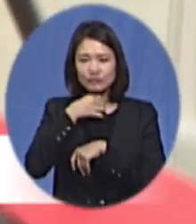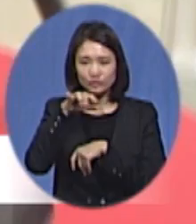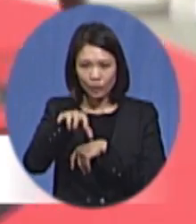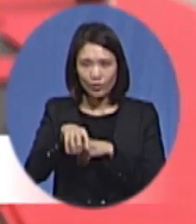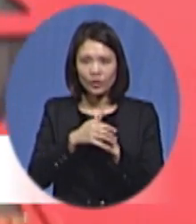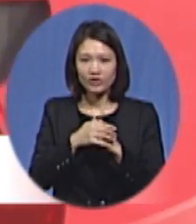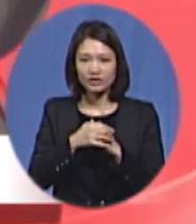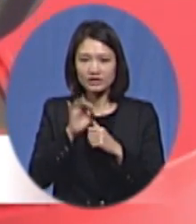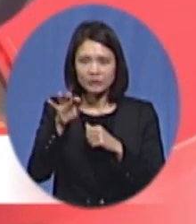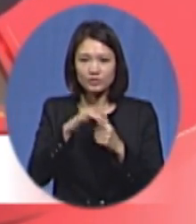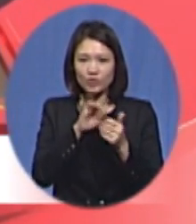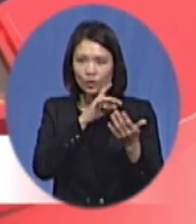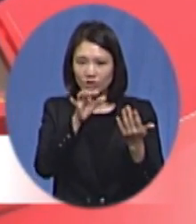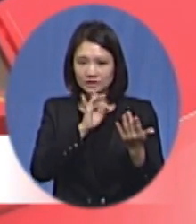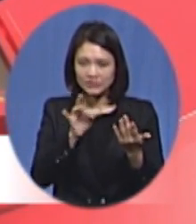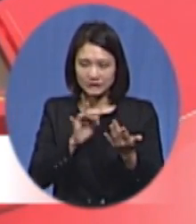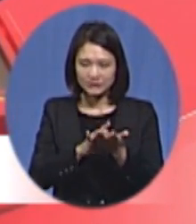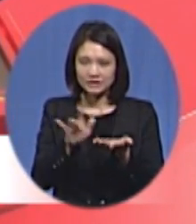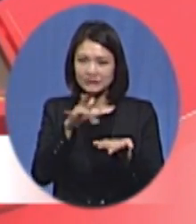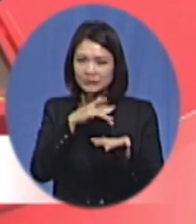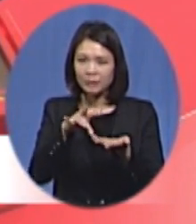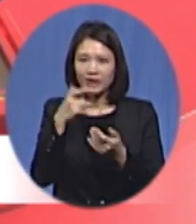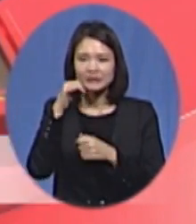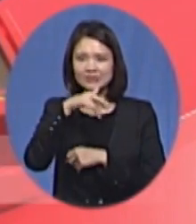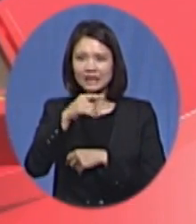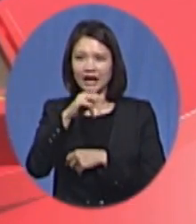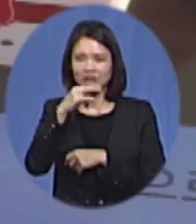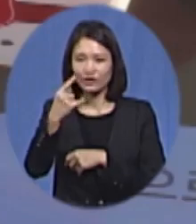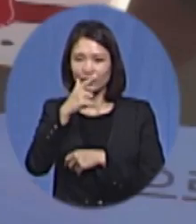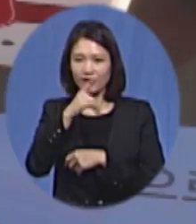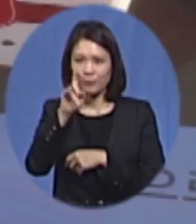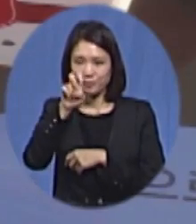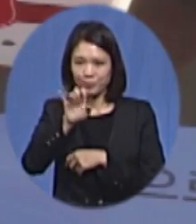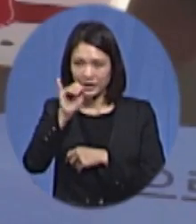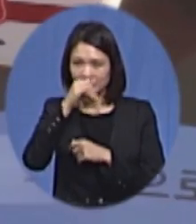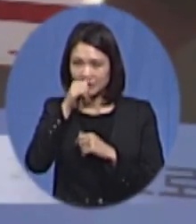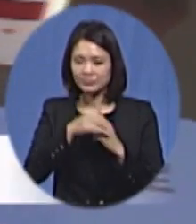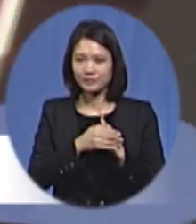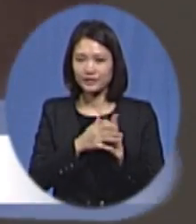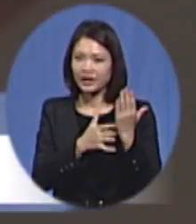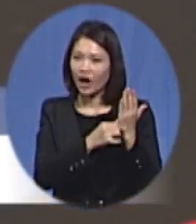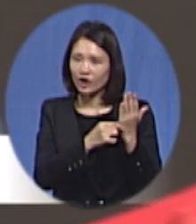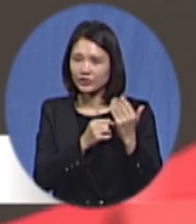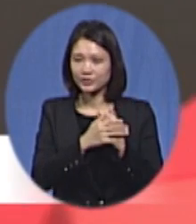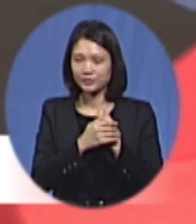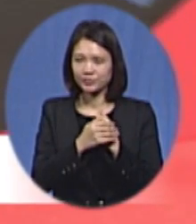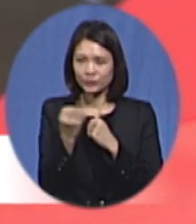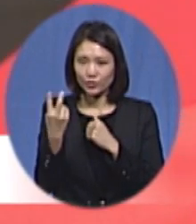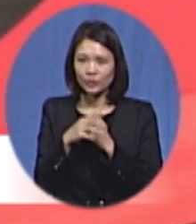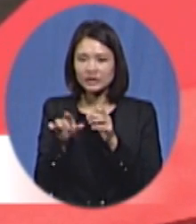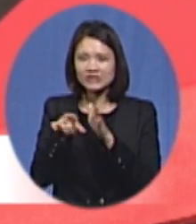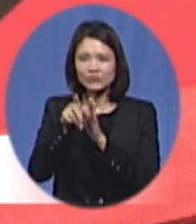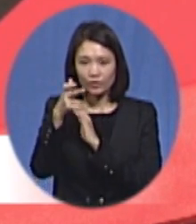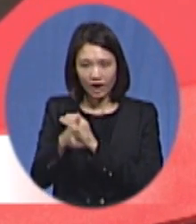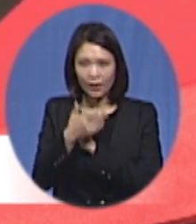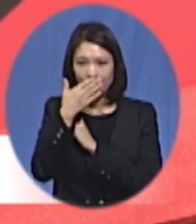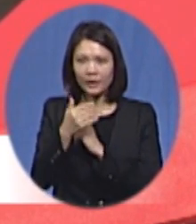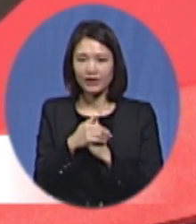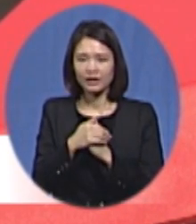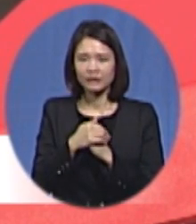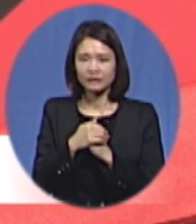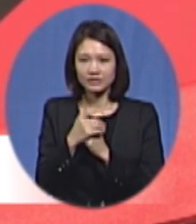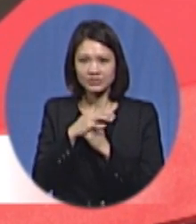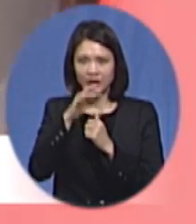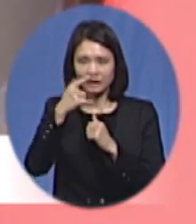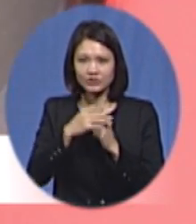있는 이른바 스마트 자선냄비도 등장했습니다. 현금뿐 아니라 신용카드로도 기부할 수 있고